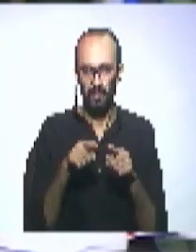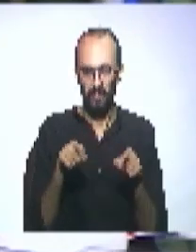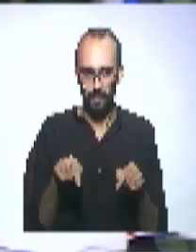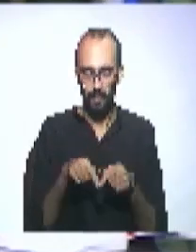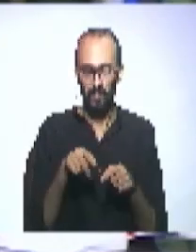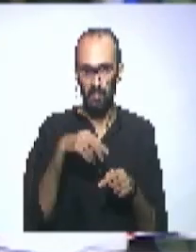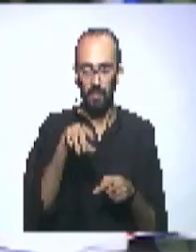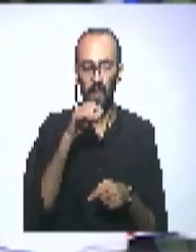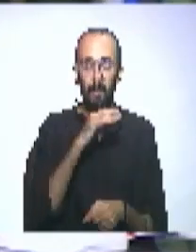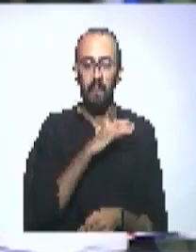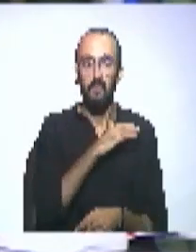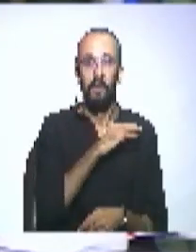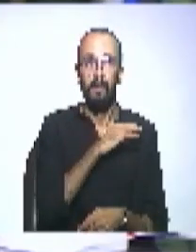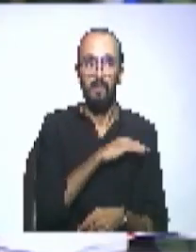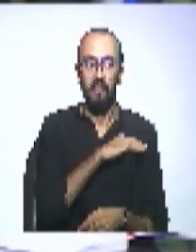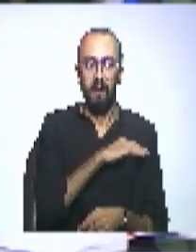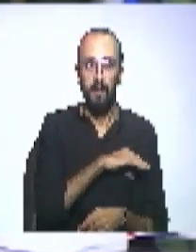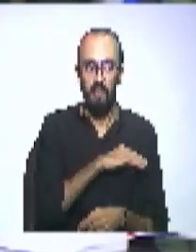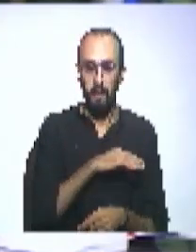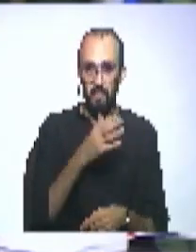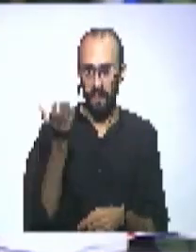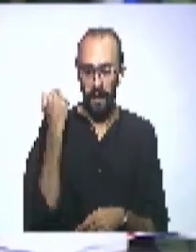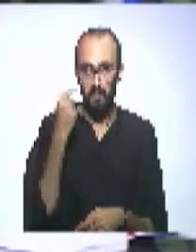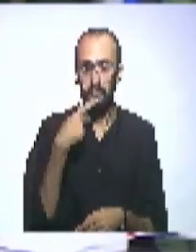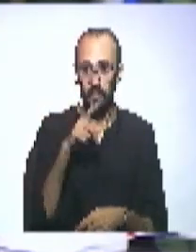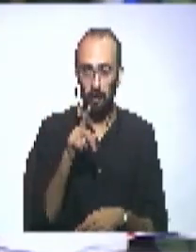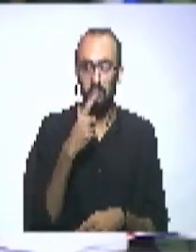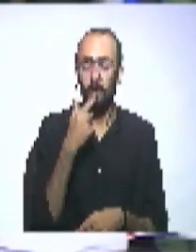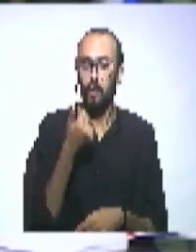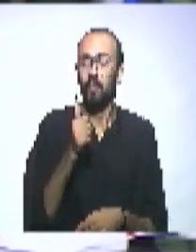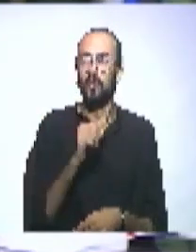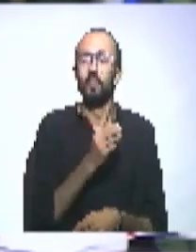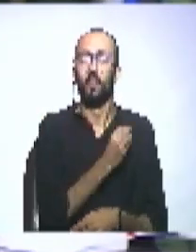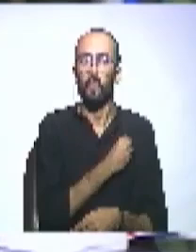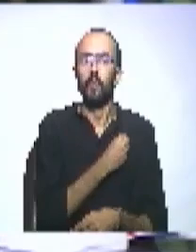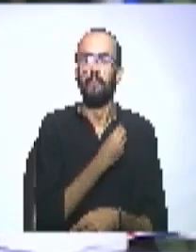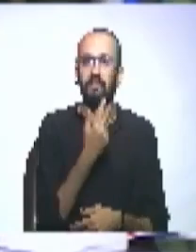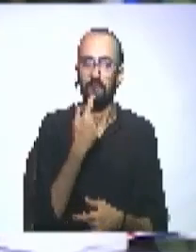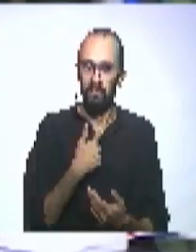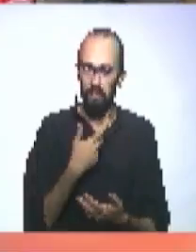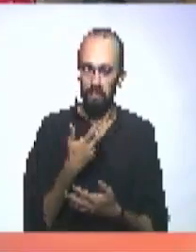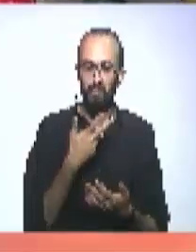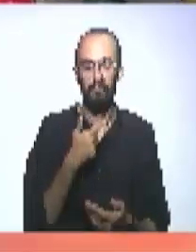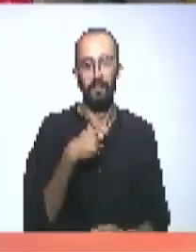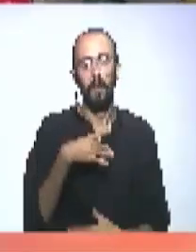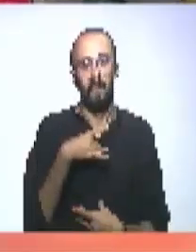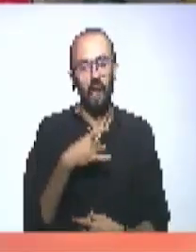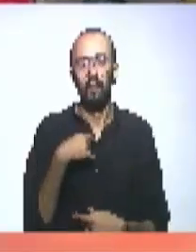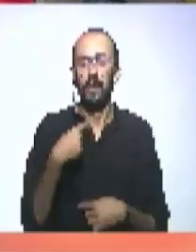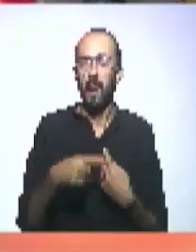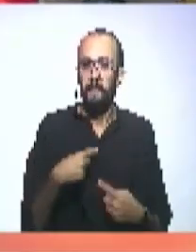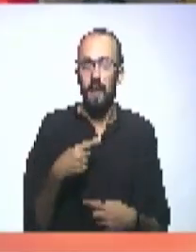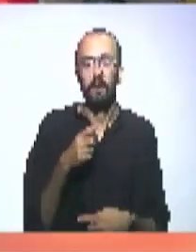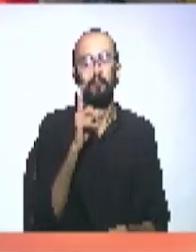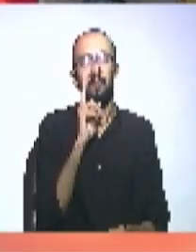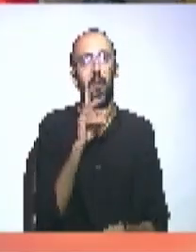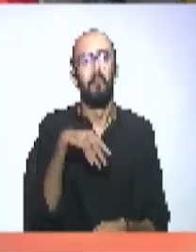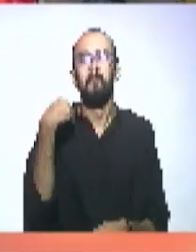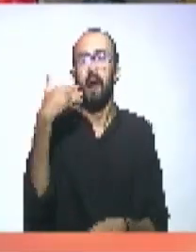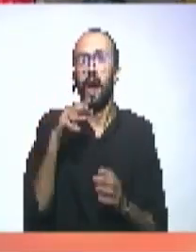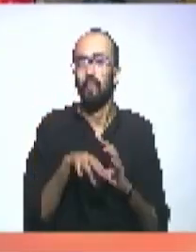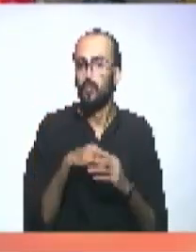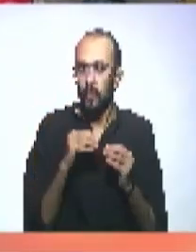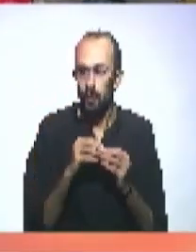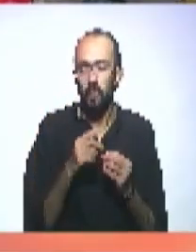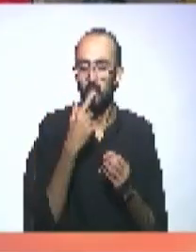اللي جرب حاجه من الحاجات اللي الشيف عملها المره اللي فاتت يقول لنا طلعت ايه معاه في ايه حابين ان احنا نعمله مثلا الحلقات الجايه